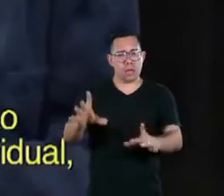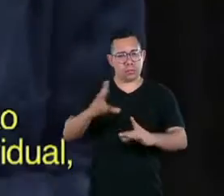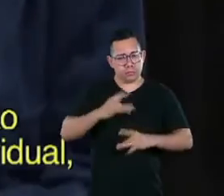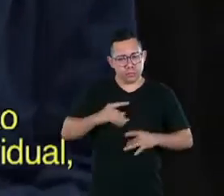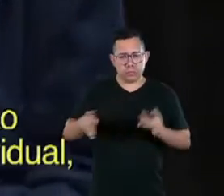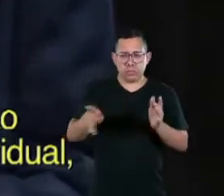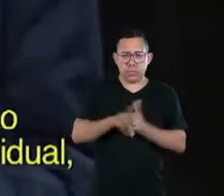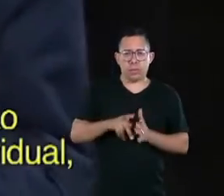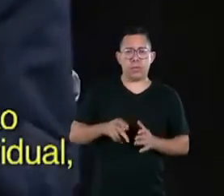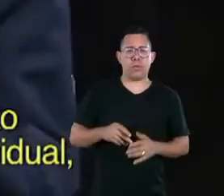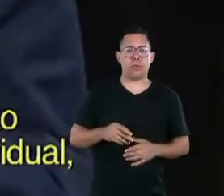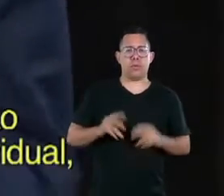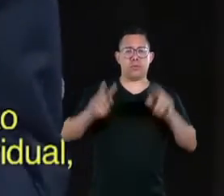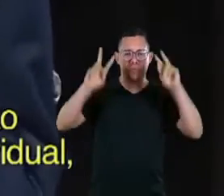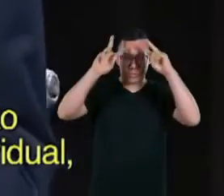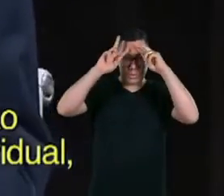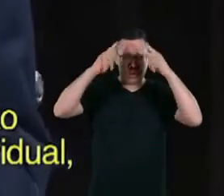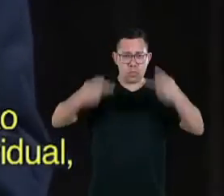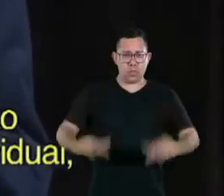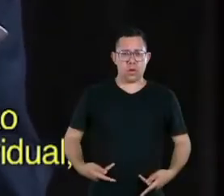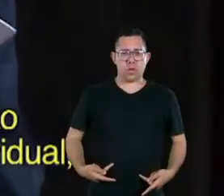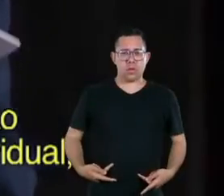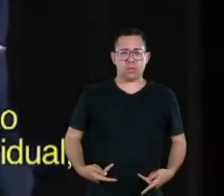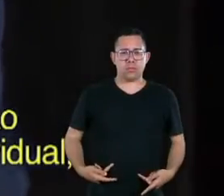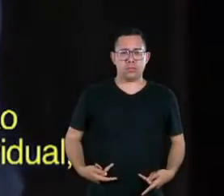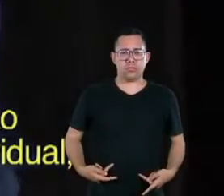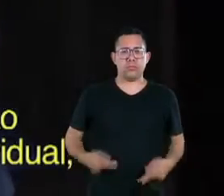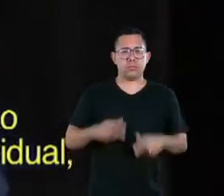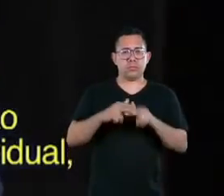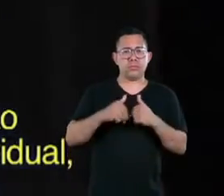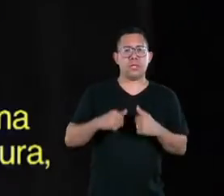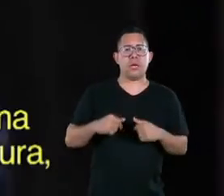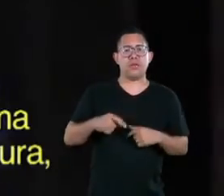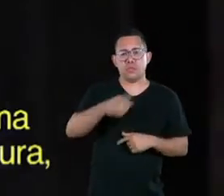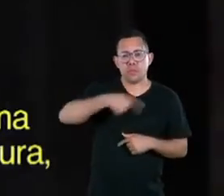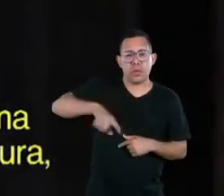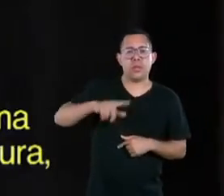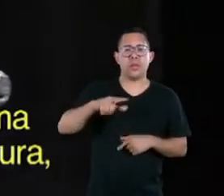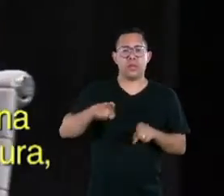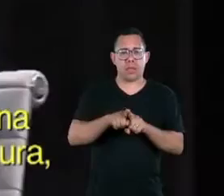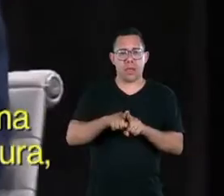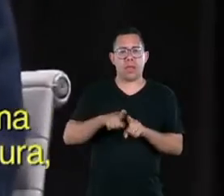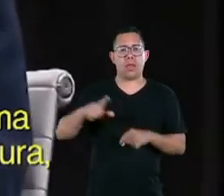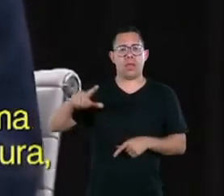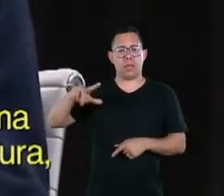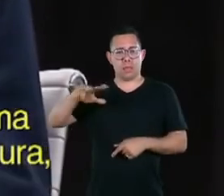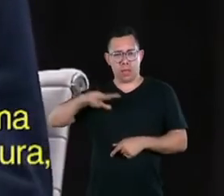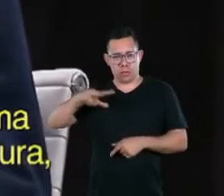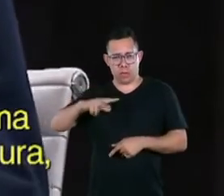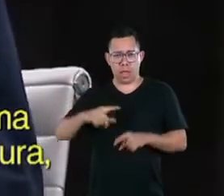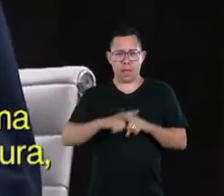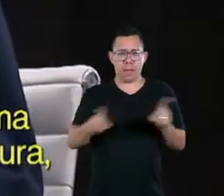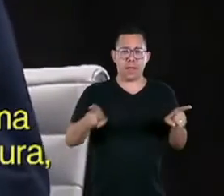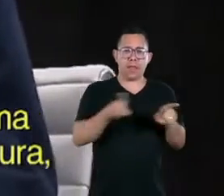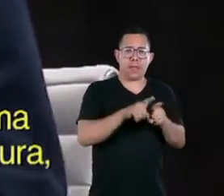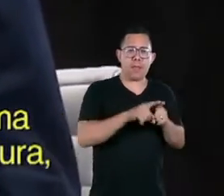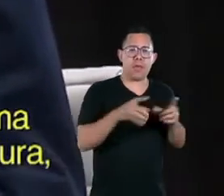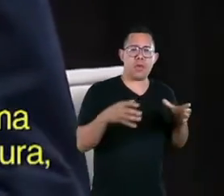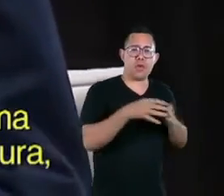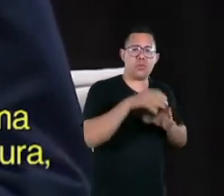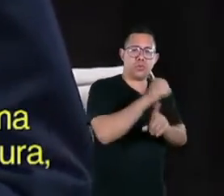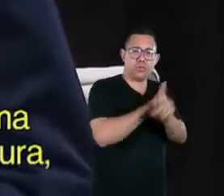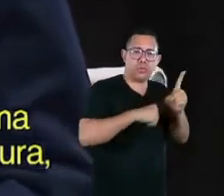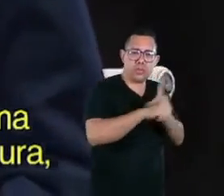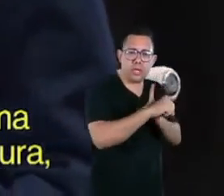à travers pas seulement ma singularité individuelle, mais aussi le fait que je suis dans une société, j'ai